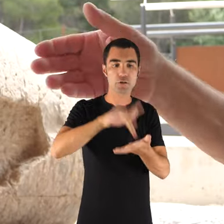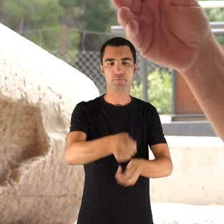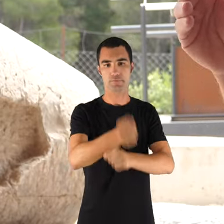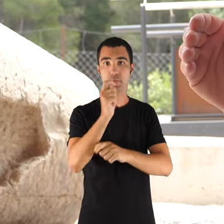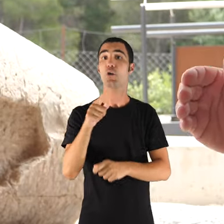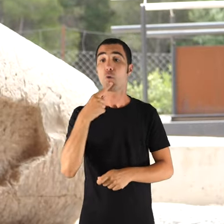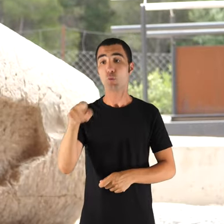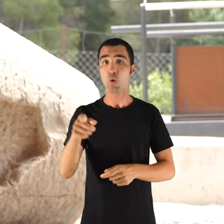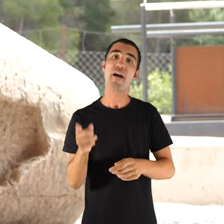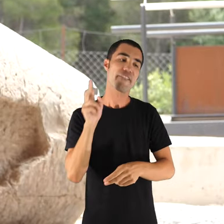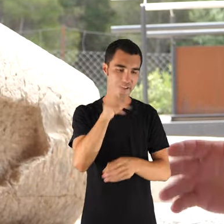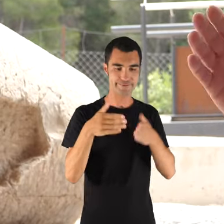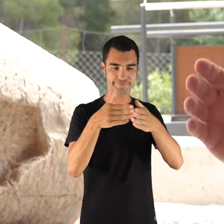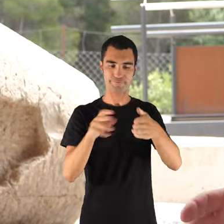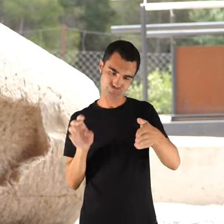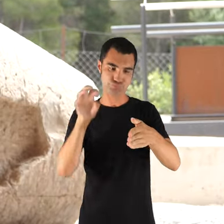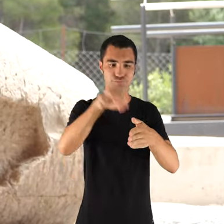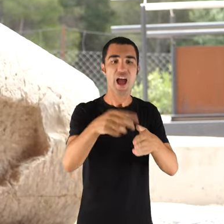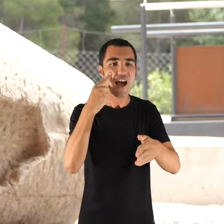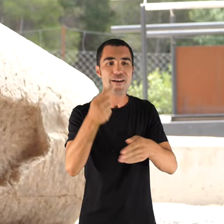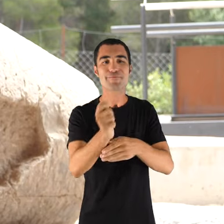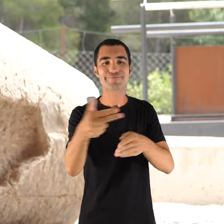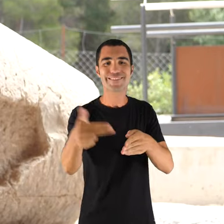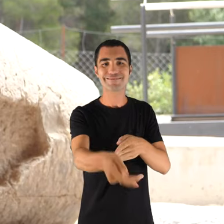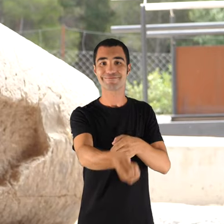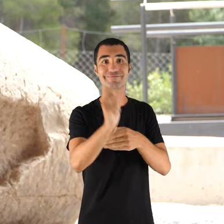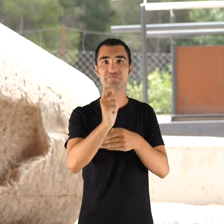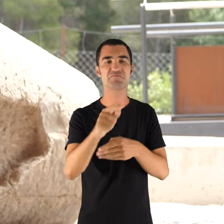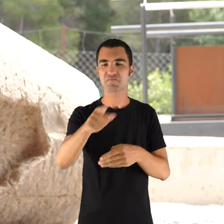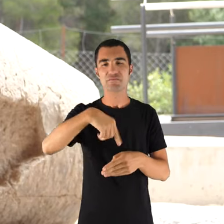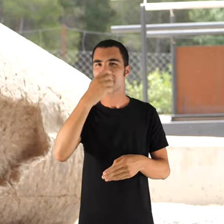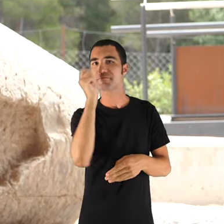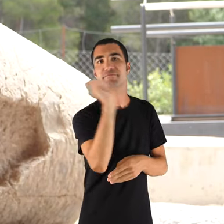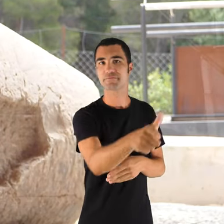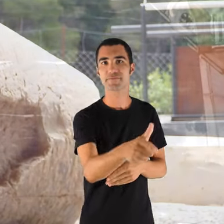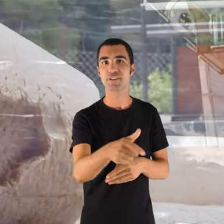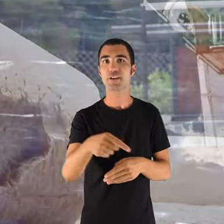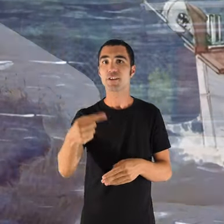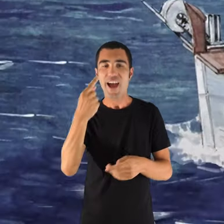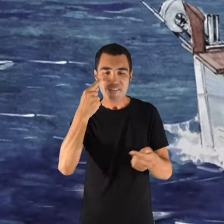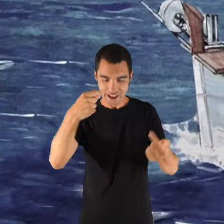prova, veureu venir el peix. I tots acaben de veure en altres mirant de fer el peix.